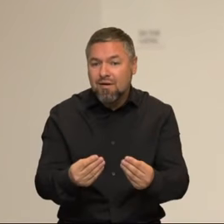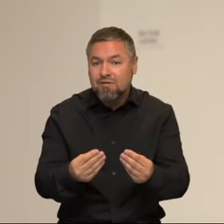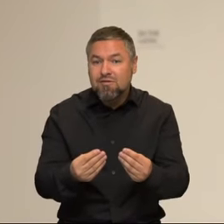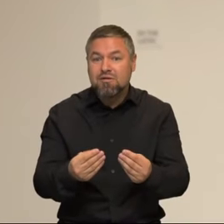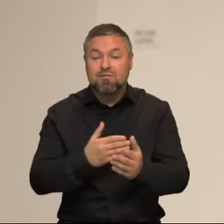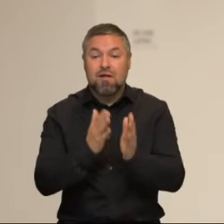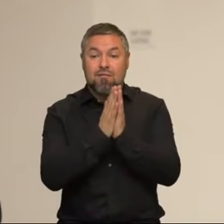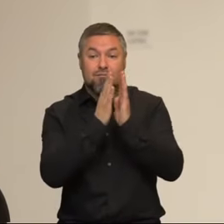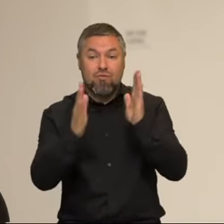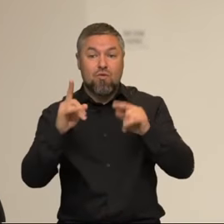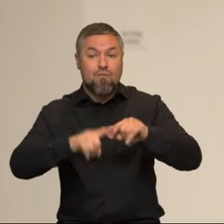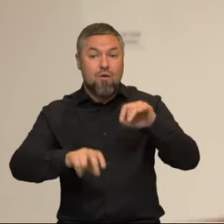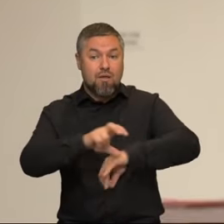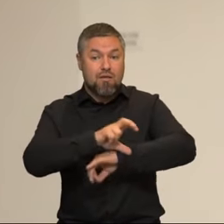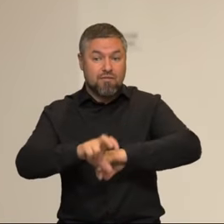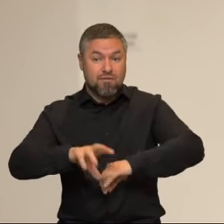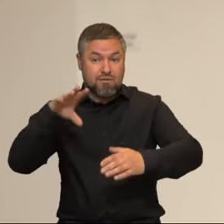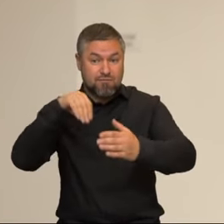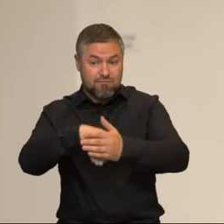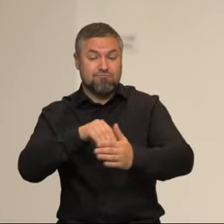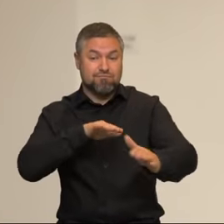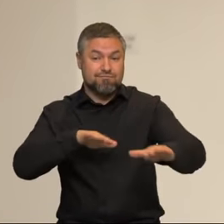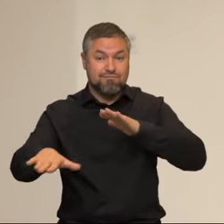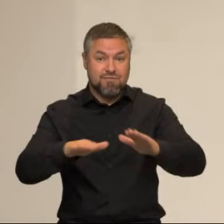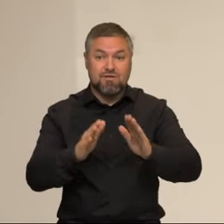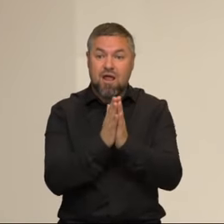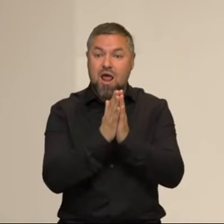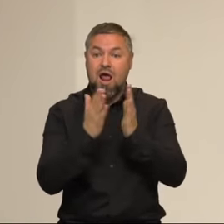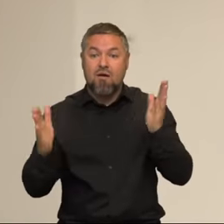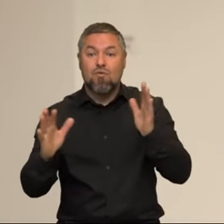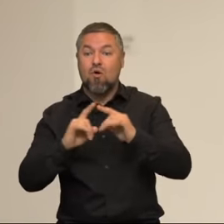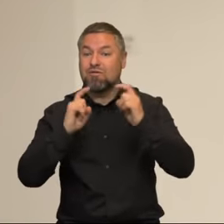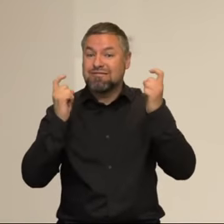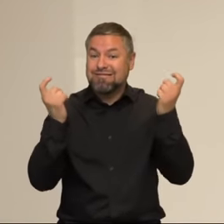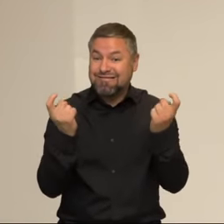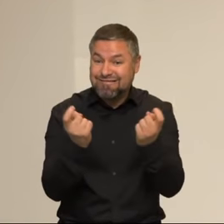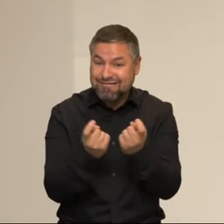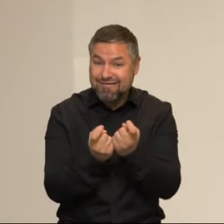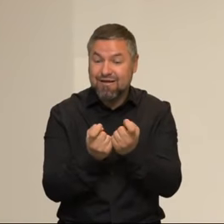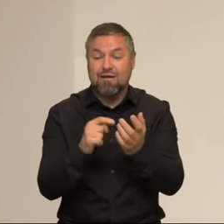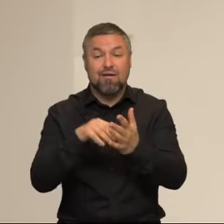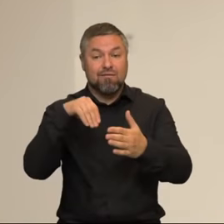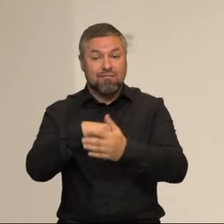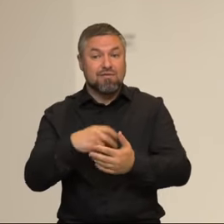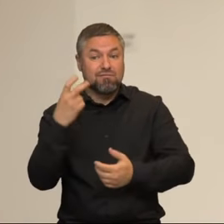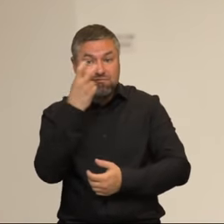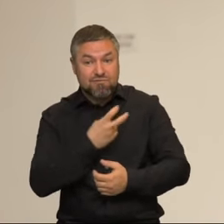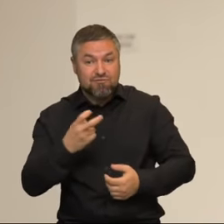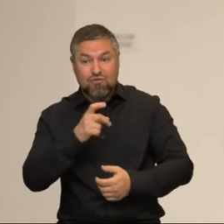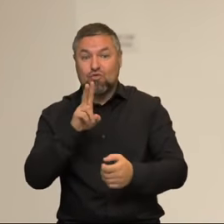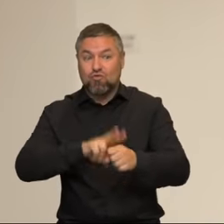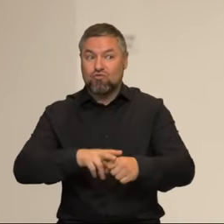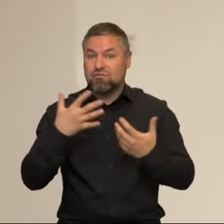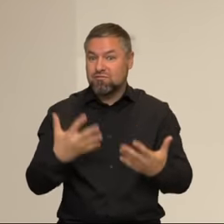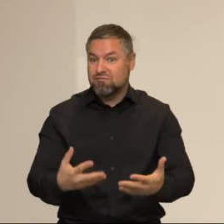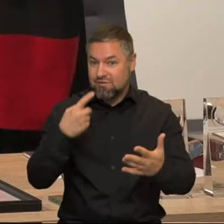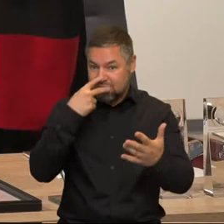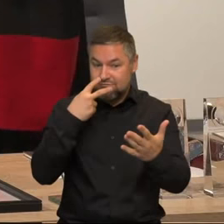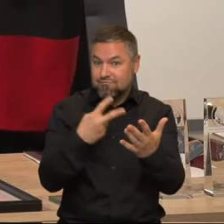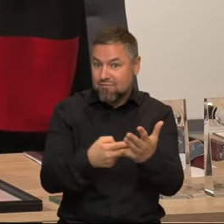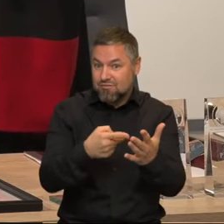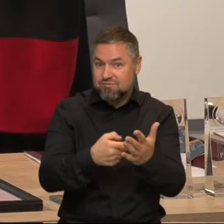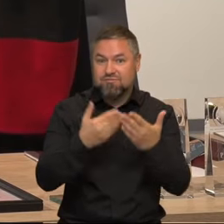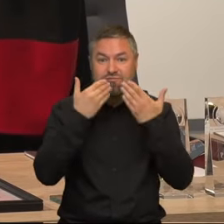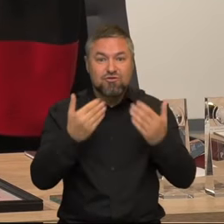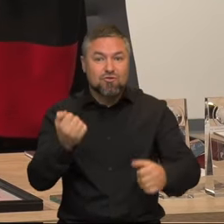w Bibliotece Politechniki znajdzie się miejsce na album o Senacie i że znajdą się zainteresowani, którzy będą chcieli do niego